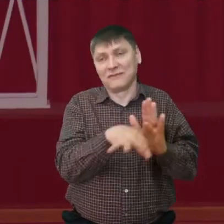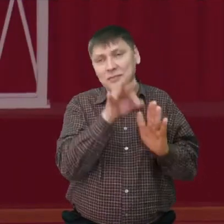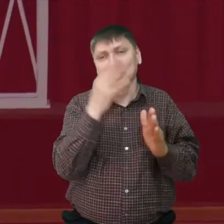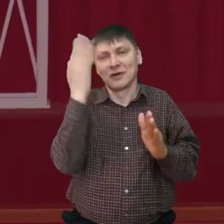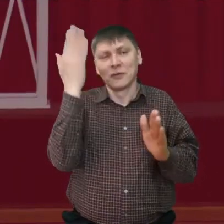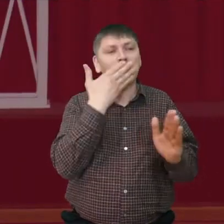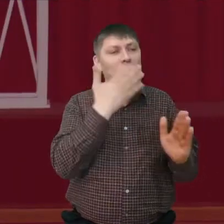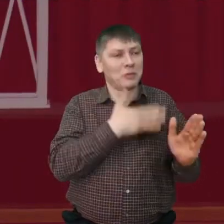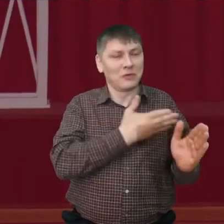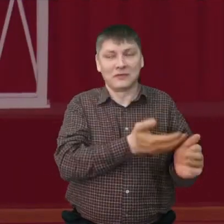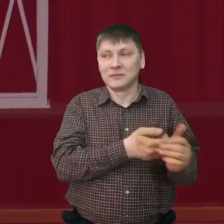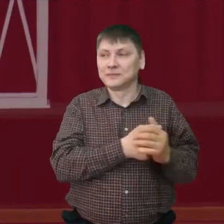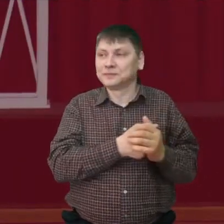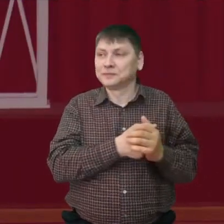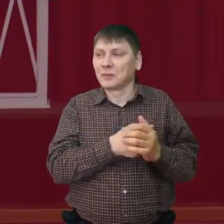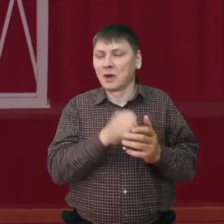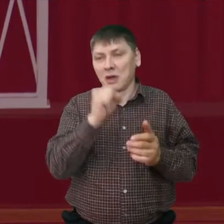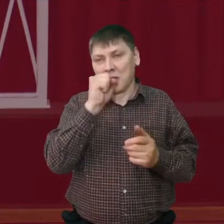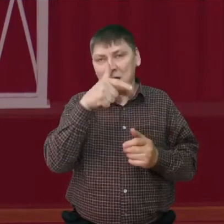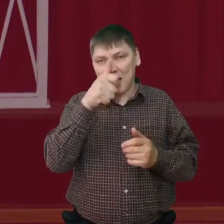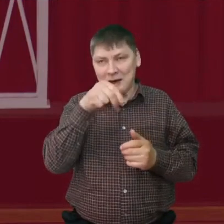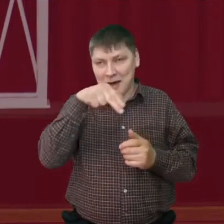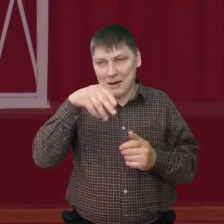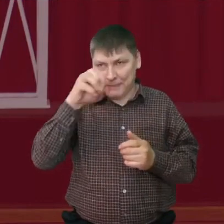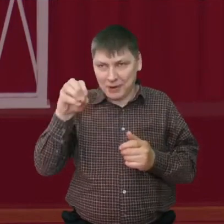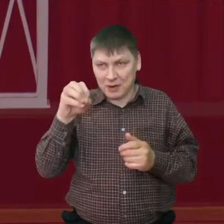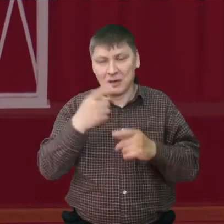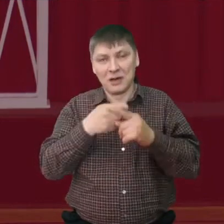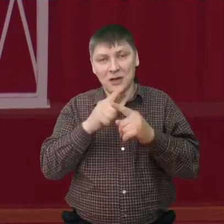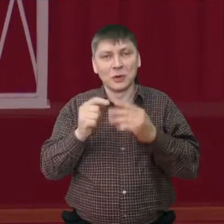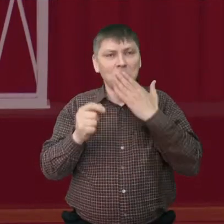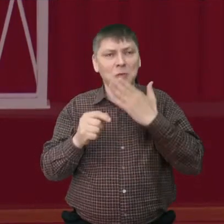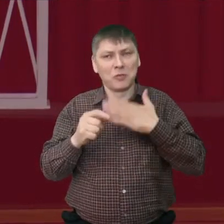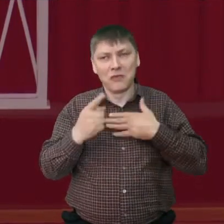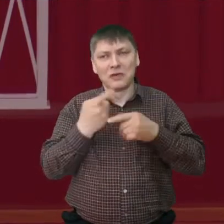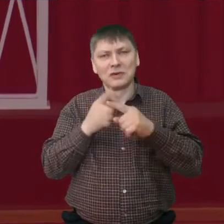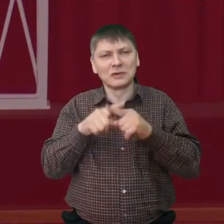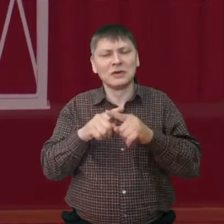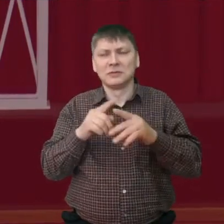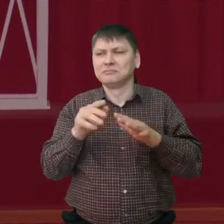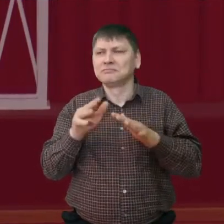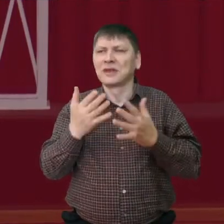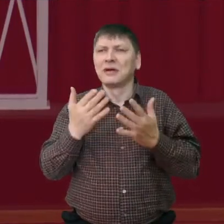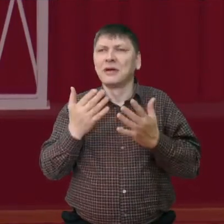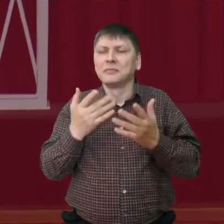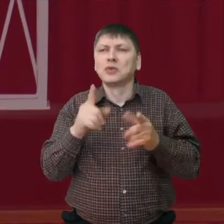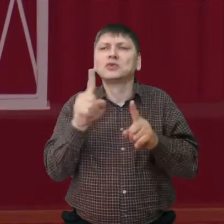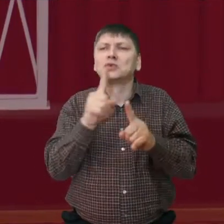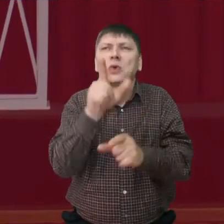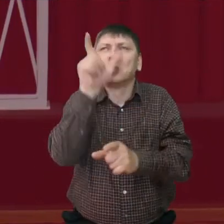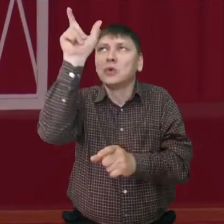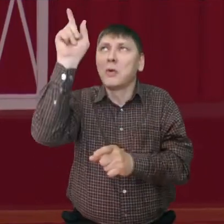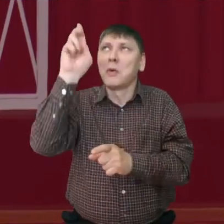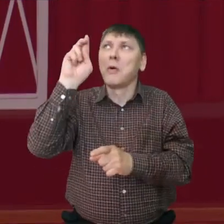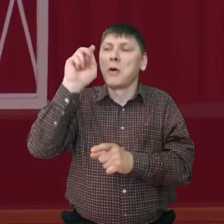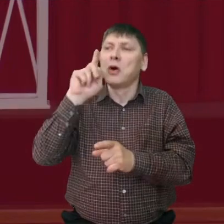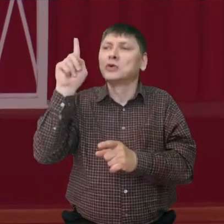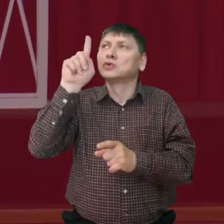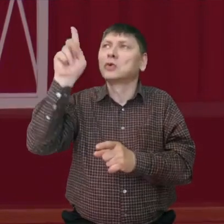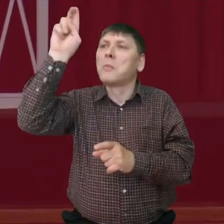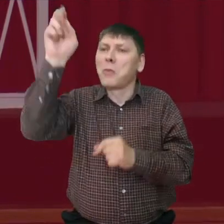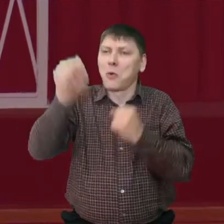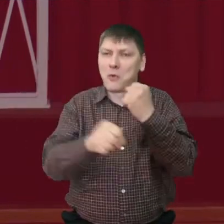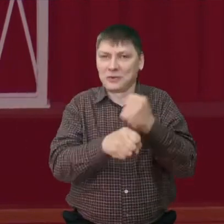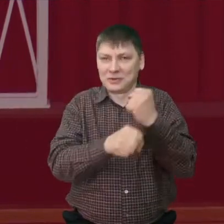вечную. И вот эта любовь агапе как раз и является проявлением вот этих действий, которые Бог делает по отношению к человеку, чтобы тот обрел